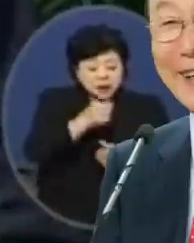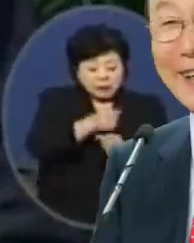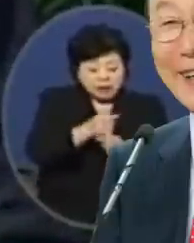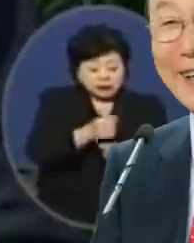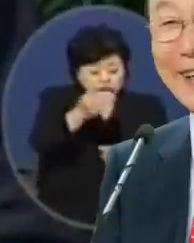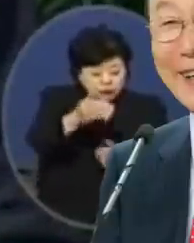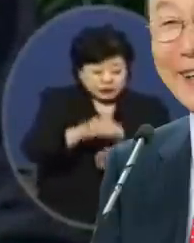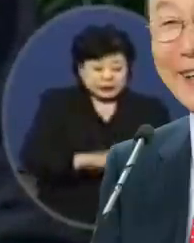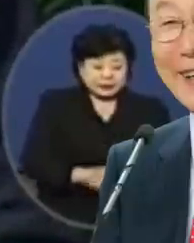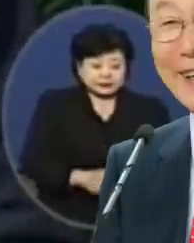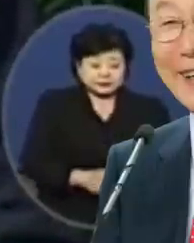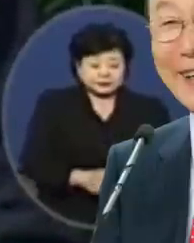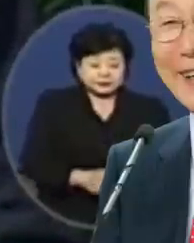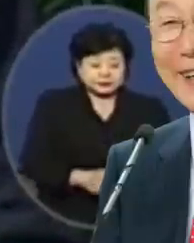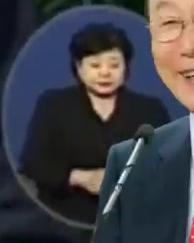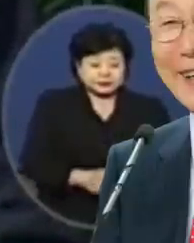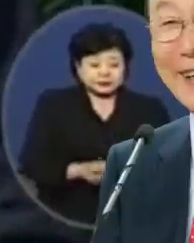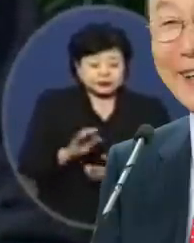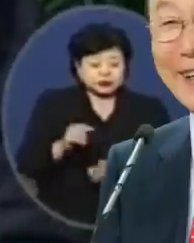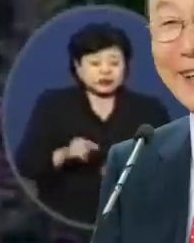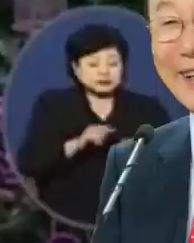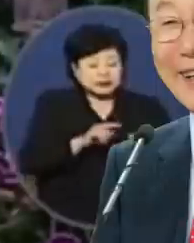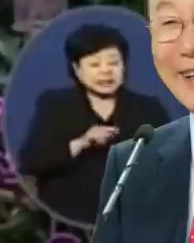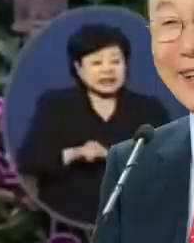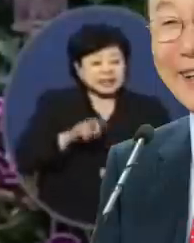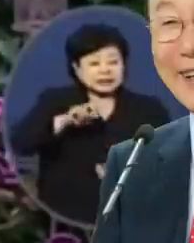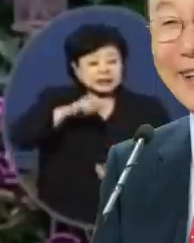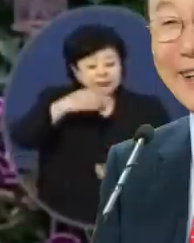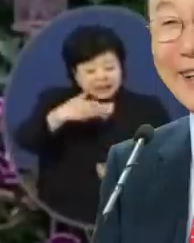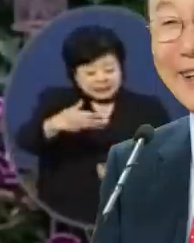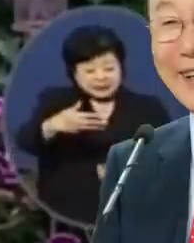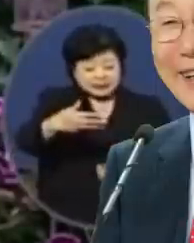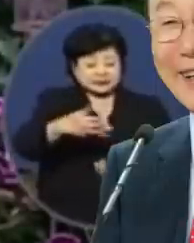만들어주는 것입니다. 민수기 14장 28절은